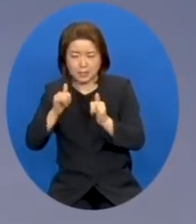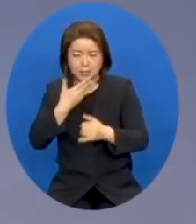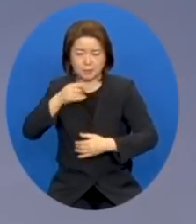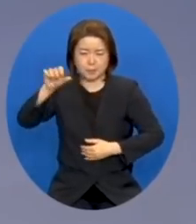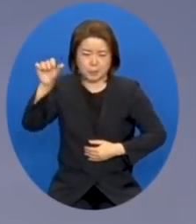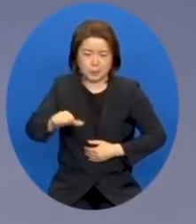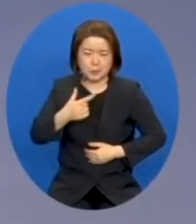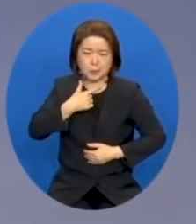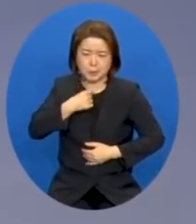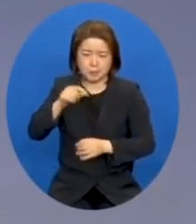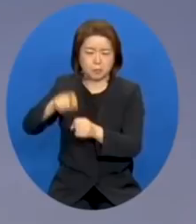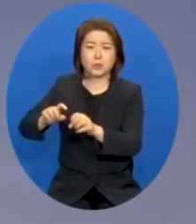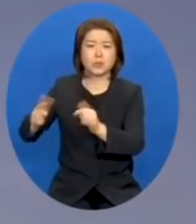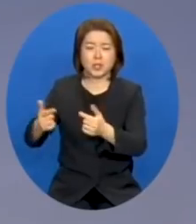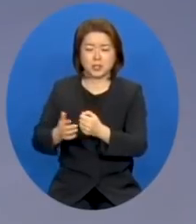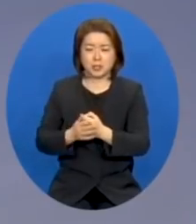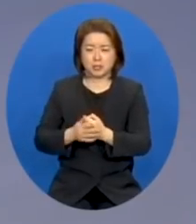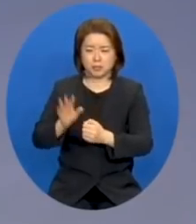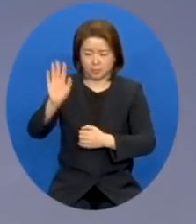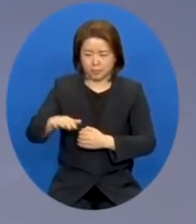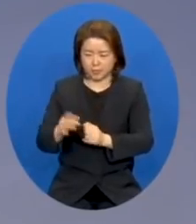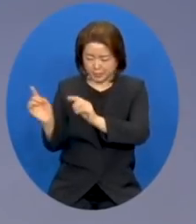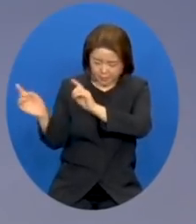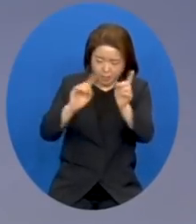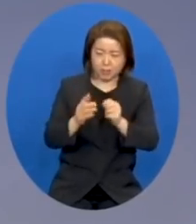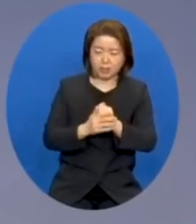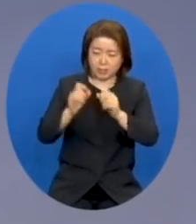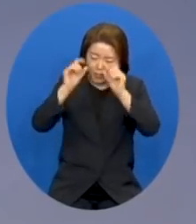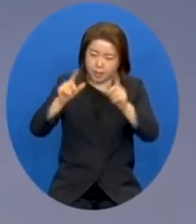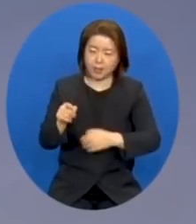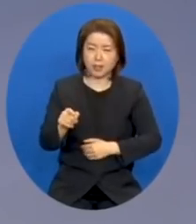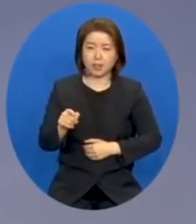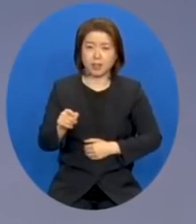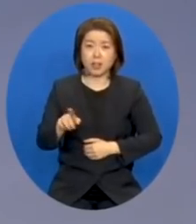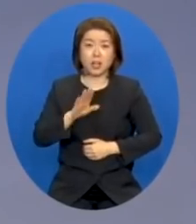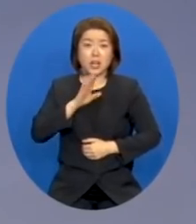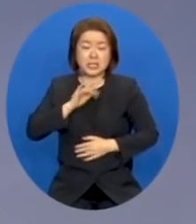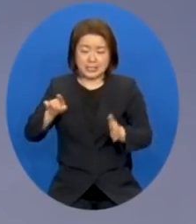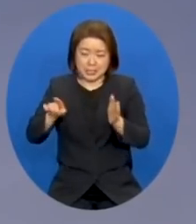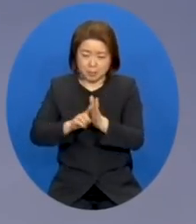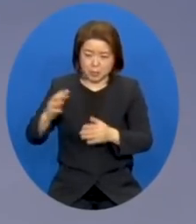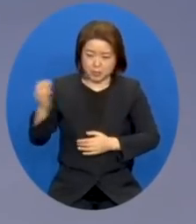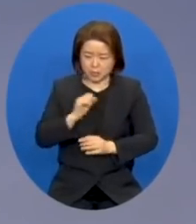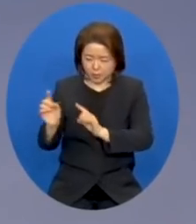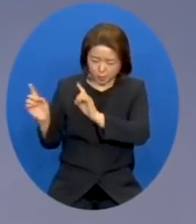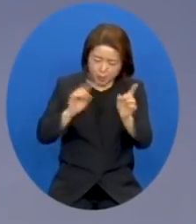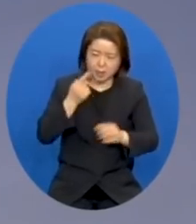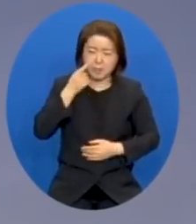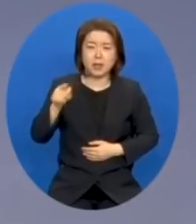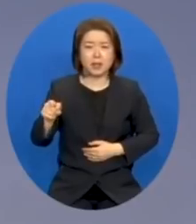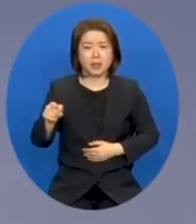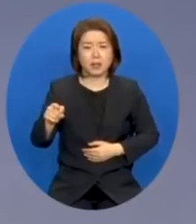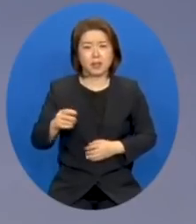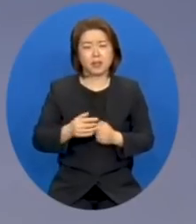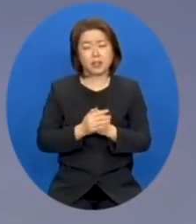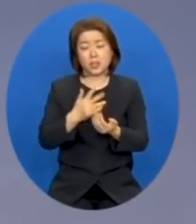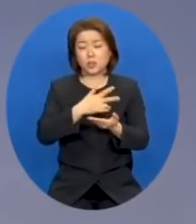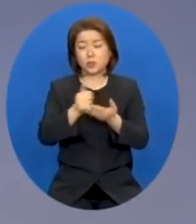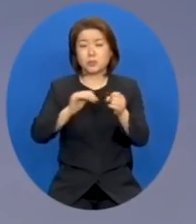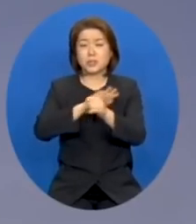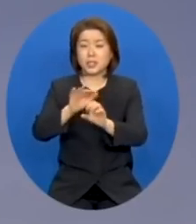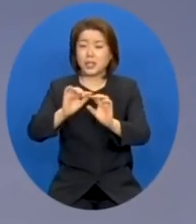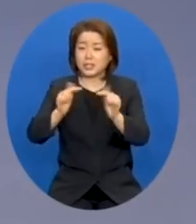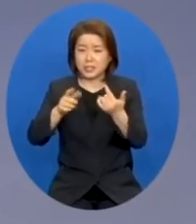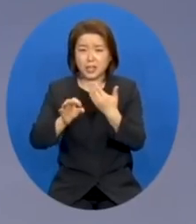아니었어요 깨어나 라는 거예요 진짜 믿음을 다시 회복하라는 걸 주님을 사랑하지 않는